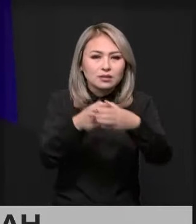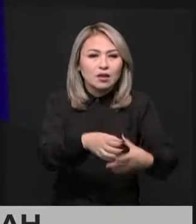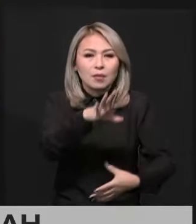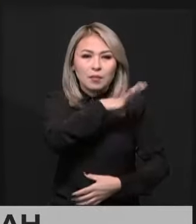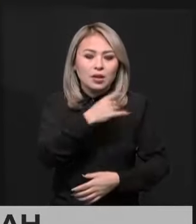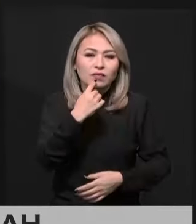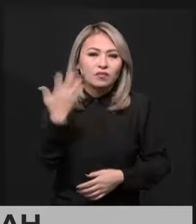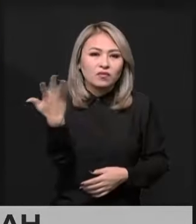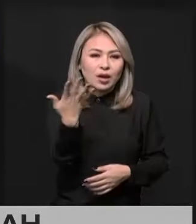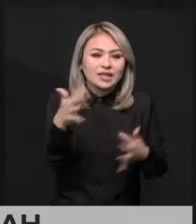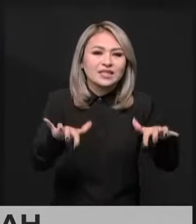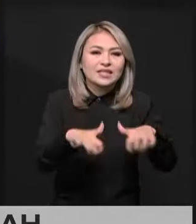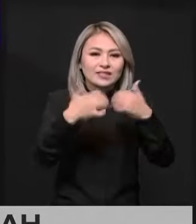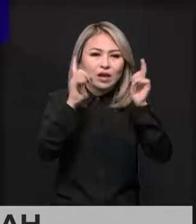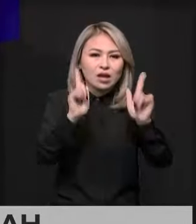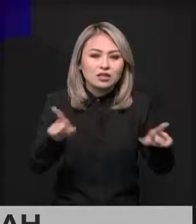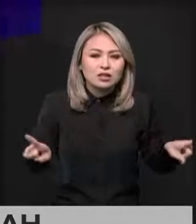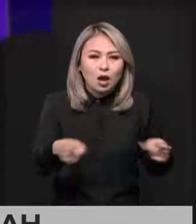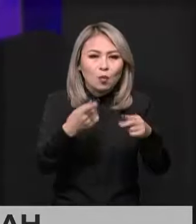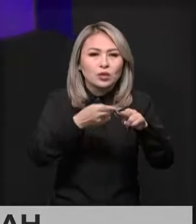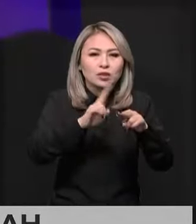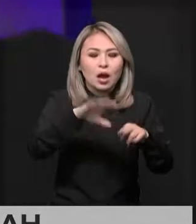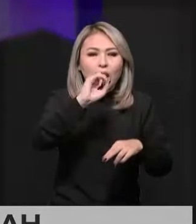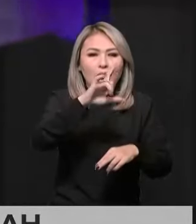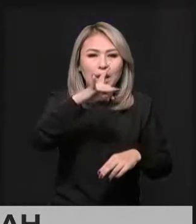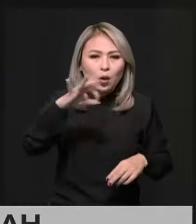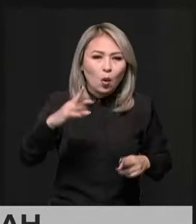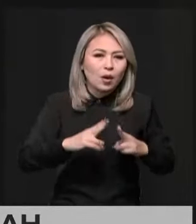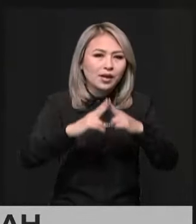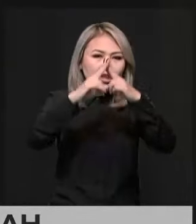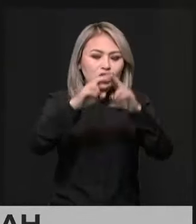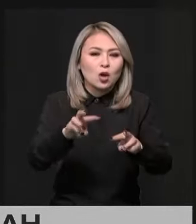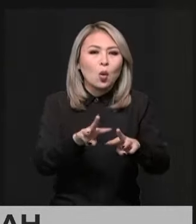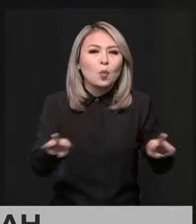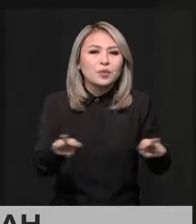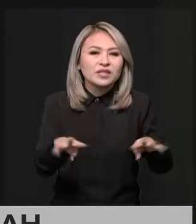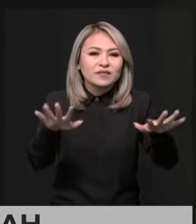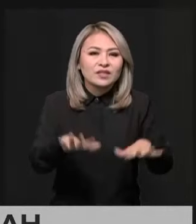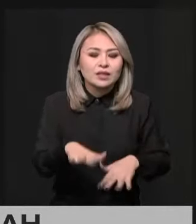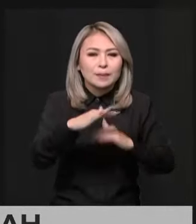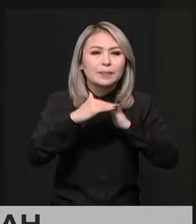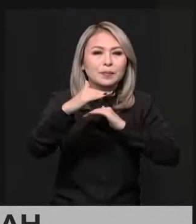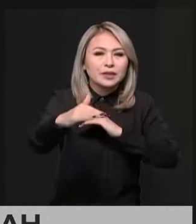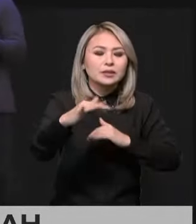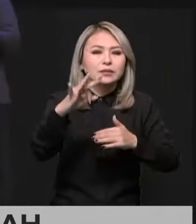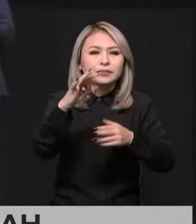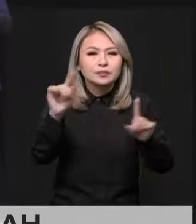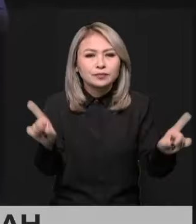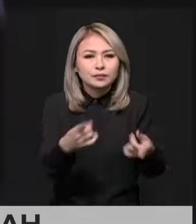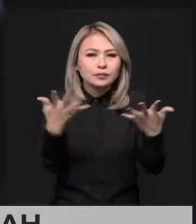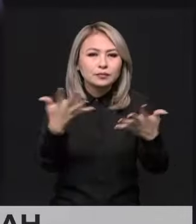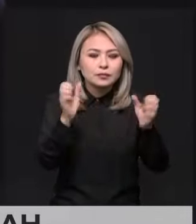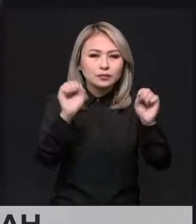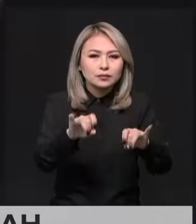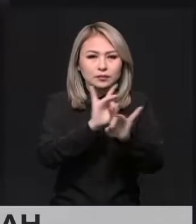алды. Еліміздің цифрлық даму, инновациялар және аэроғарыш өнеркәсібі министрі отандық стартаптар нарығының қалай дамып жатқанын